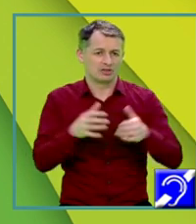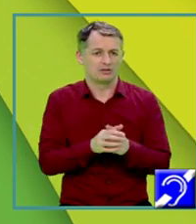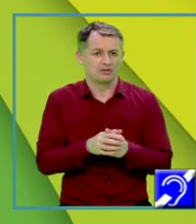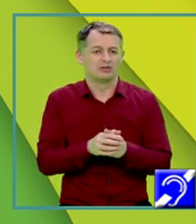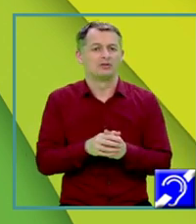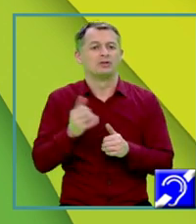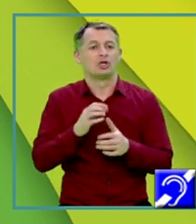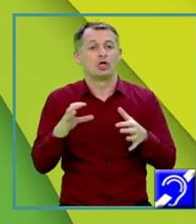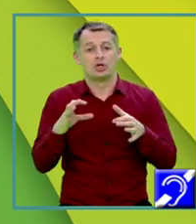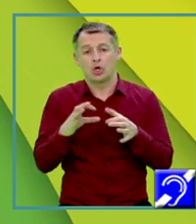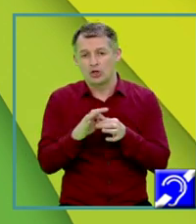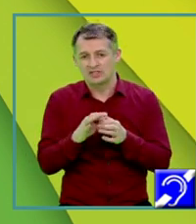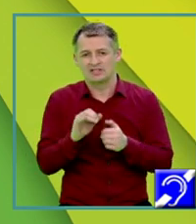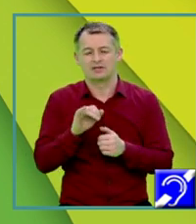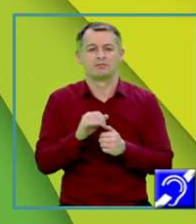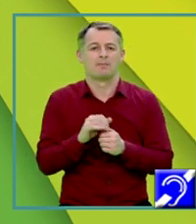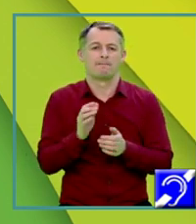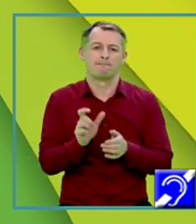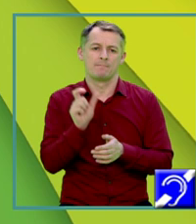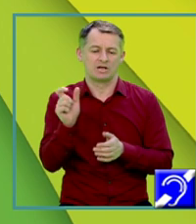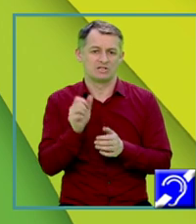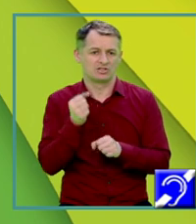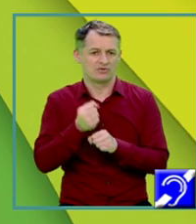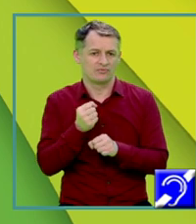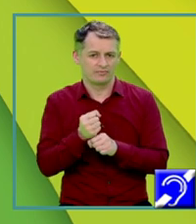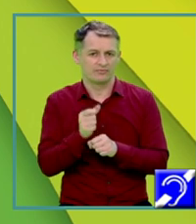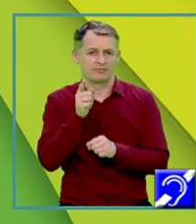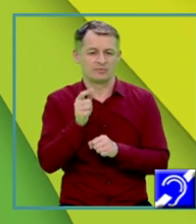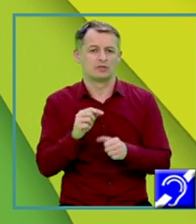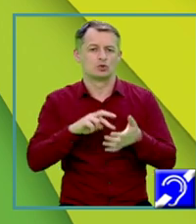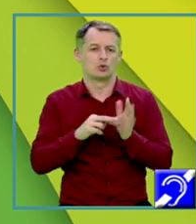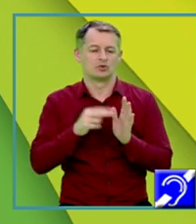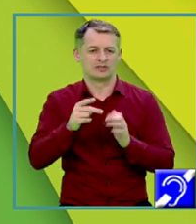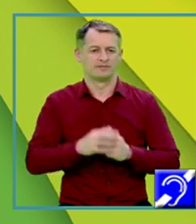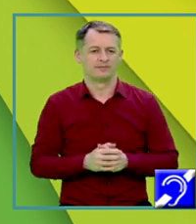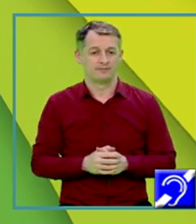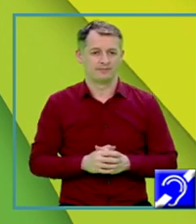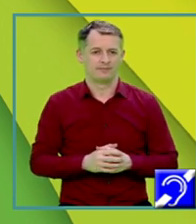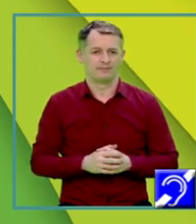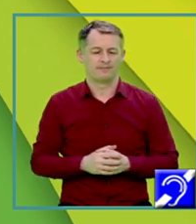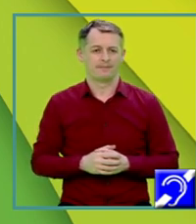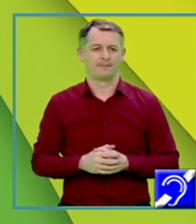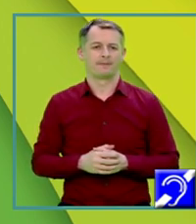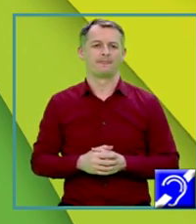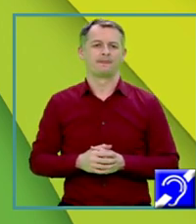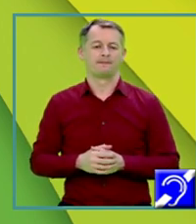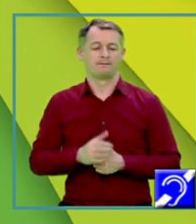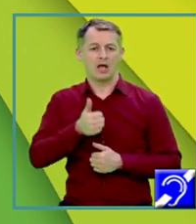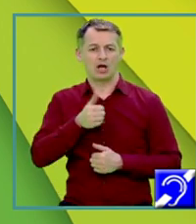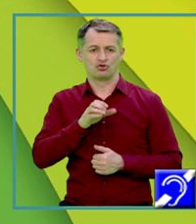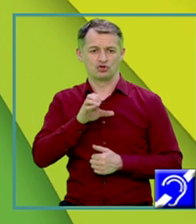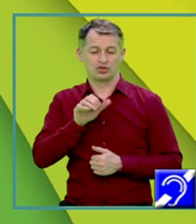apă, formând anionul cianură și ionul hidroniu. Cuplurile acid-bază conjugată sunt